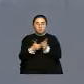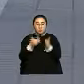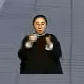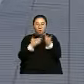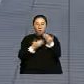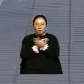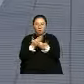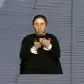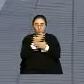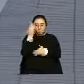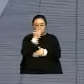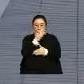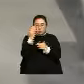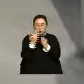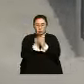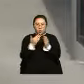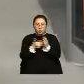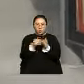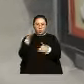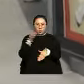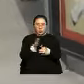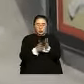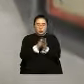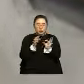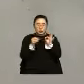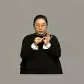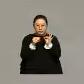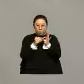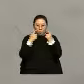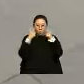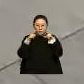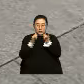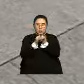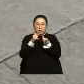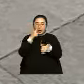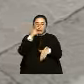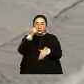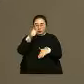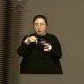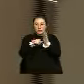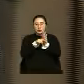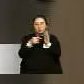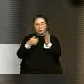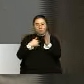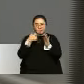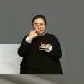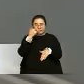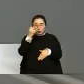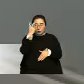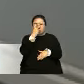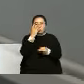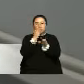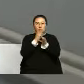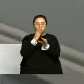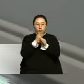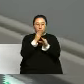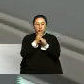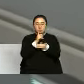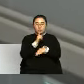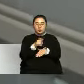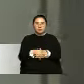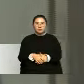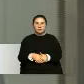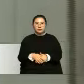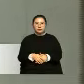공간에 대한 방역을 마친 고양시는 10번 확진 자 의 아버지는 음성 판정을 받았고 어머니는 검사를 진행 중이라고